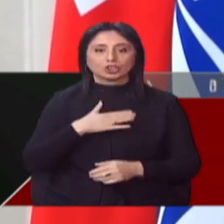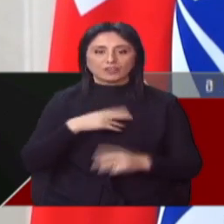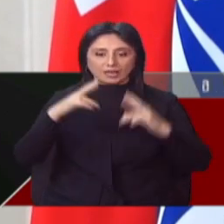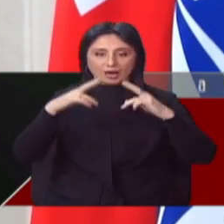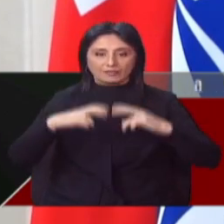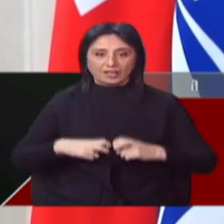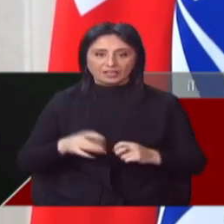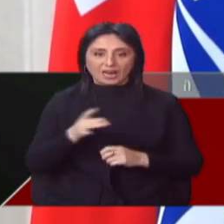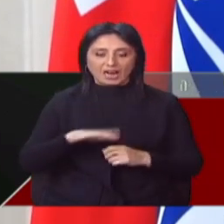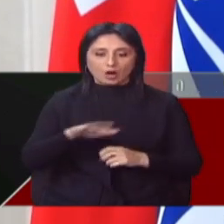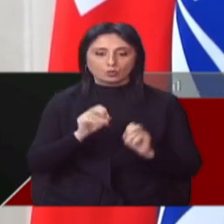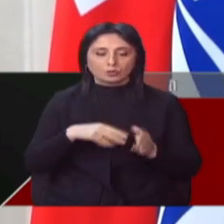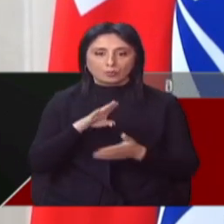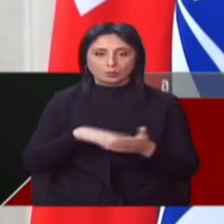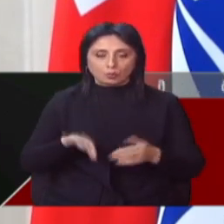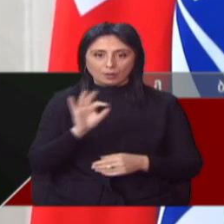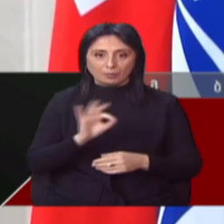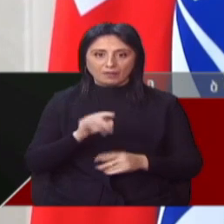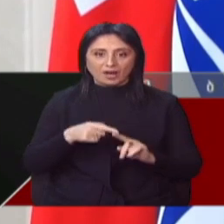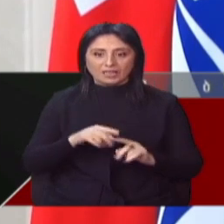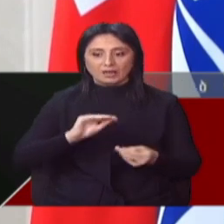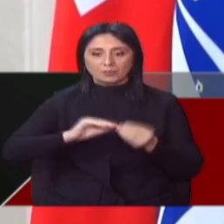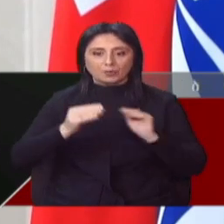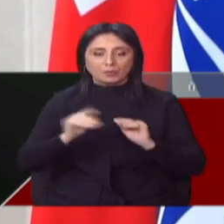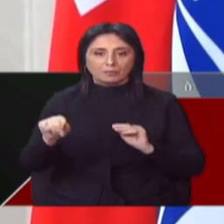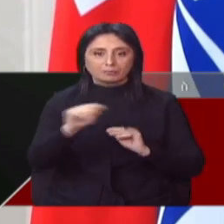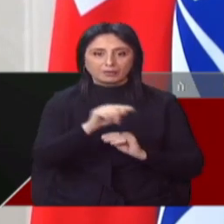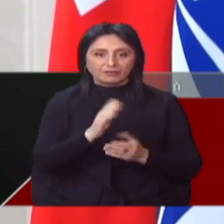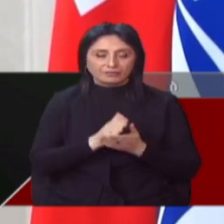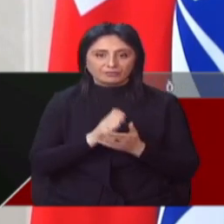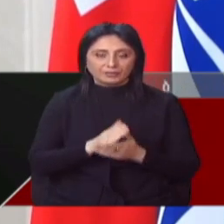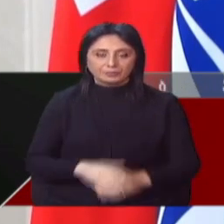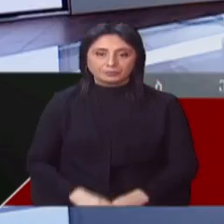განვიხილეთ რეგიონული უსაფრთხოება, ის გამოწვევები, რაც არსებობს რეგიონში.